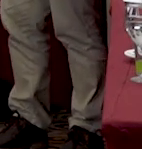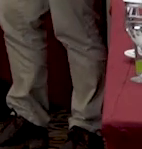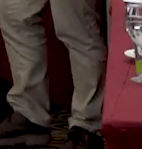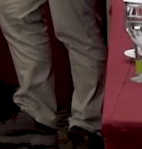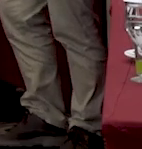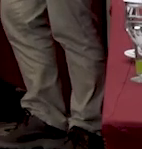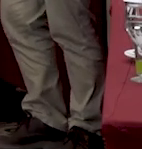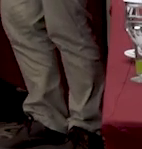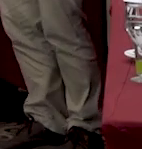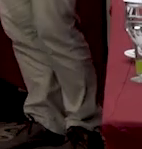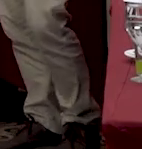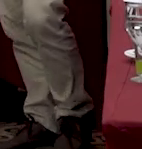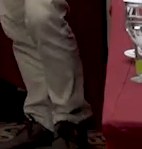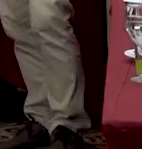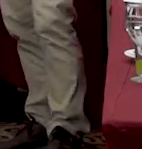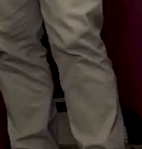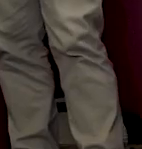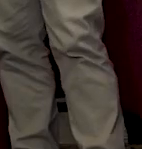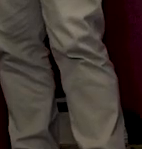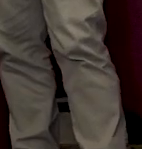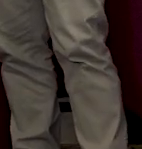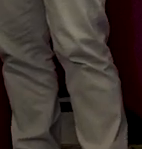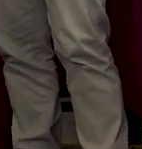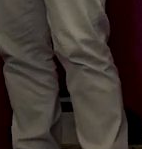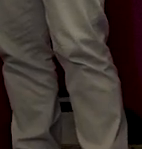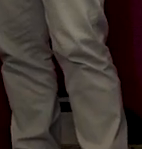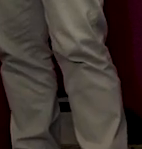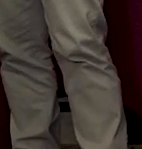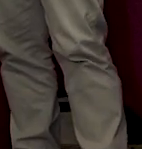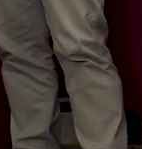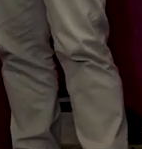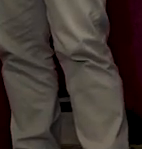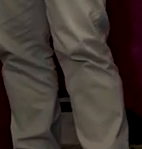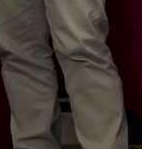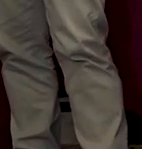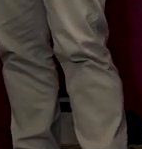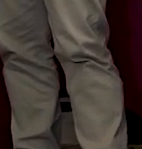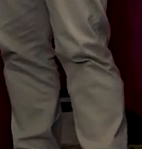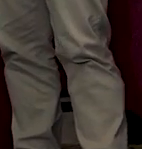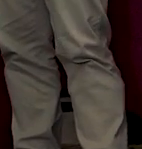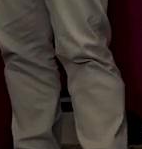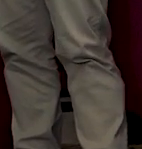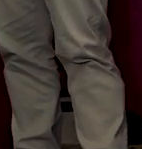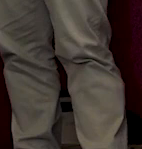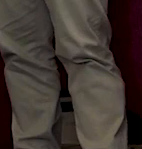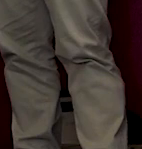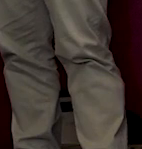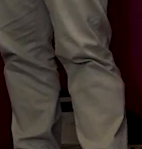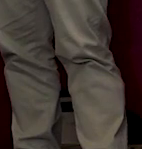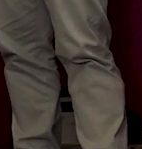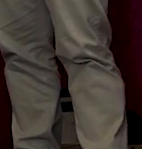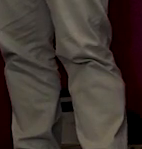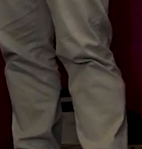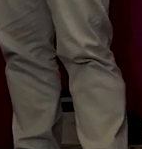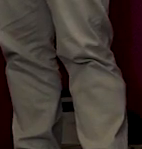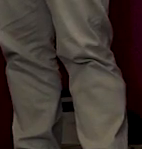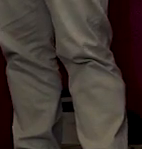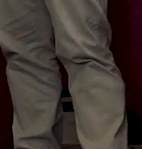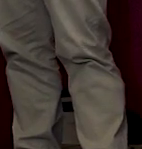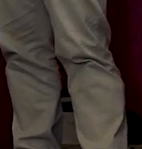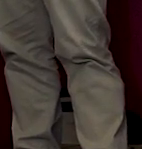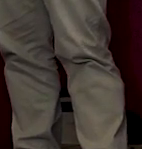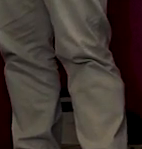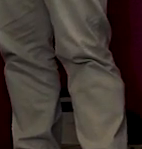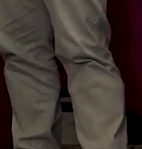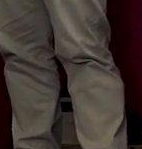langsung mengasih begitu aja seperti itu gitu kan berarti at apa namanya saksi dan